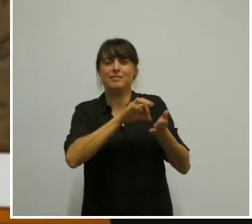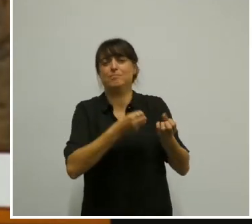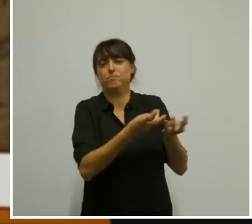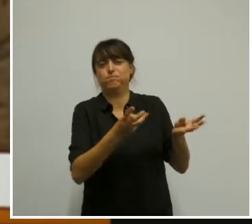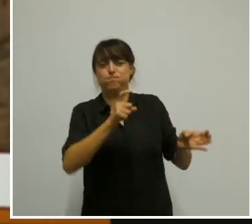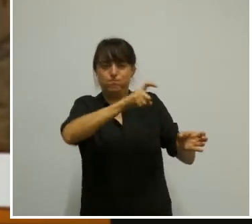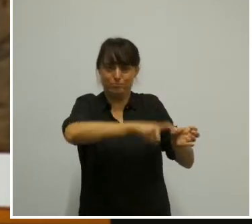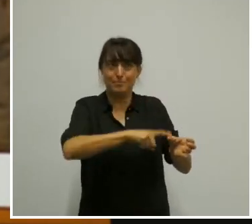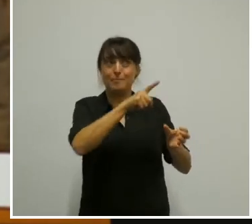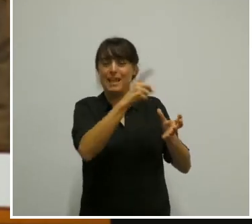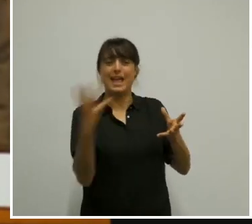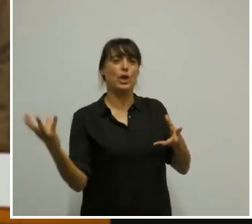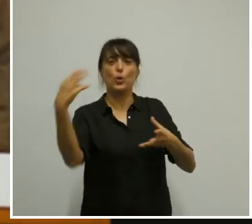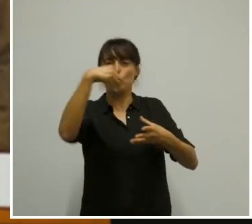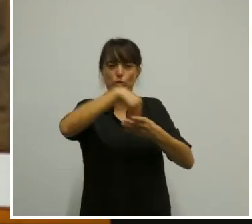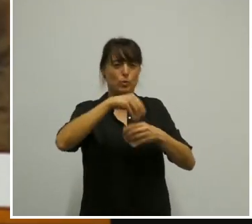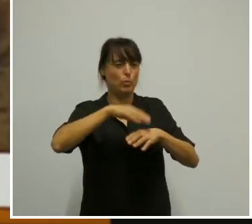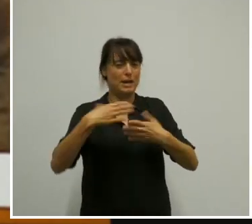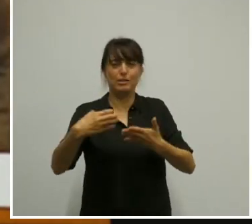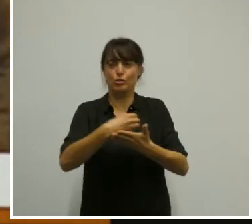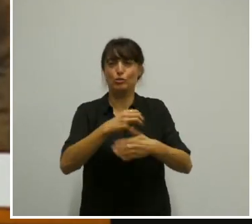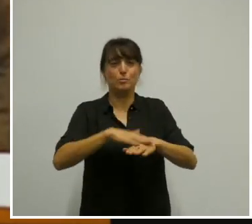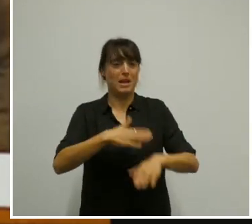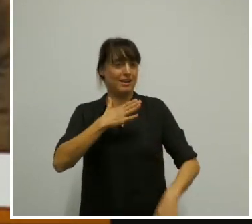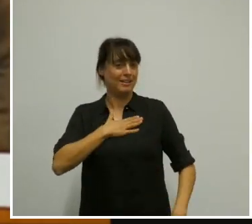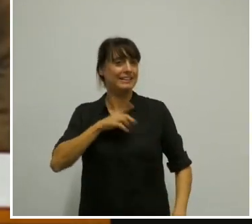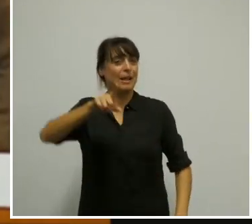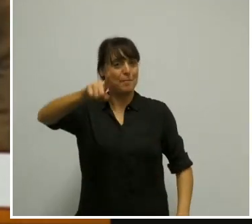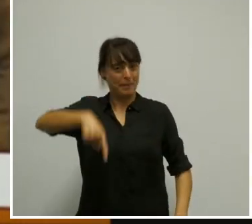Inclusiu per tothom i per nosaltres també.